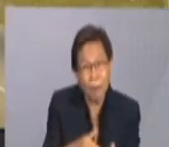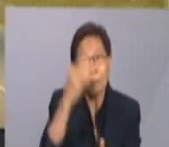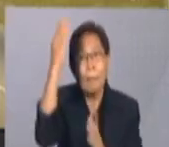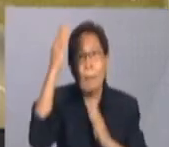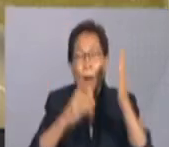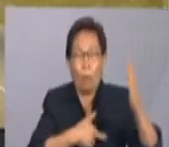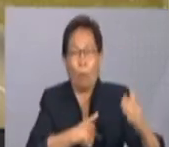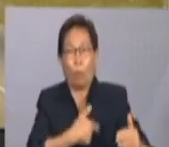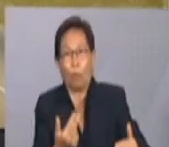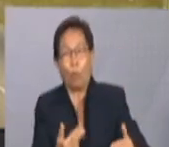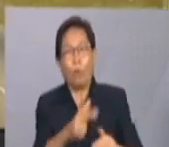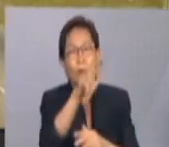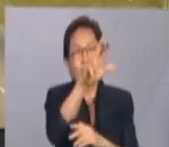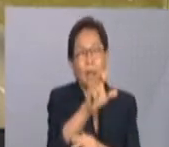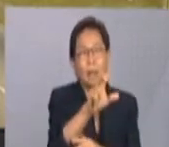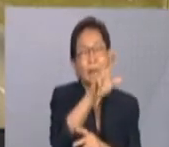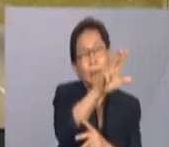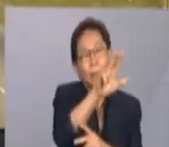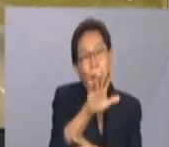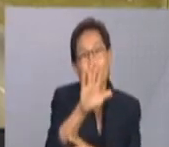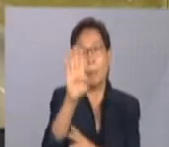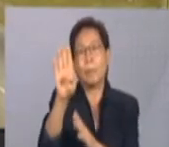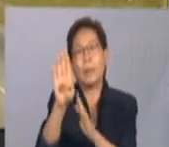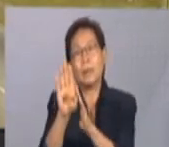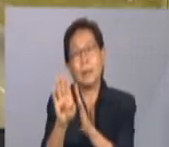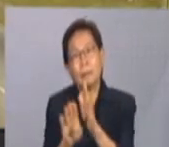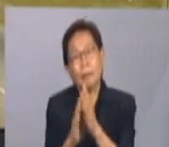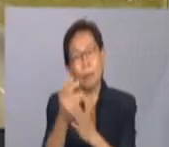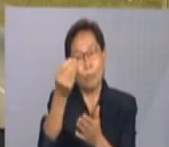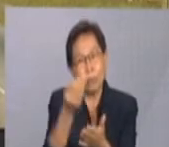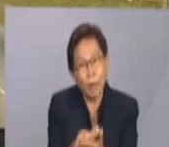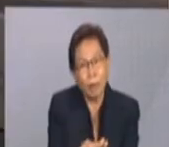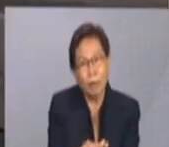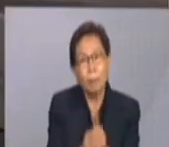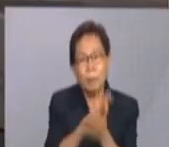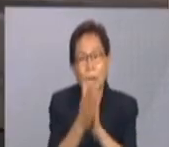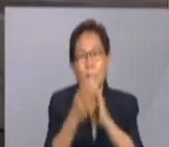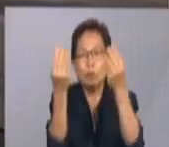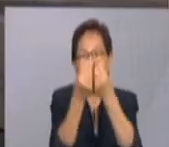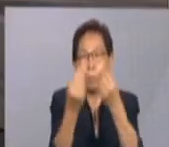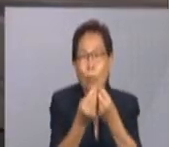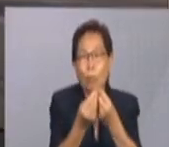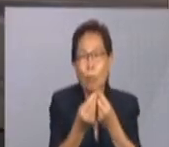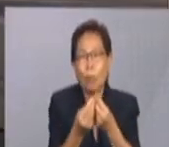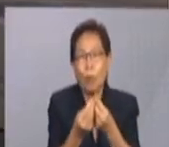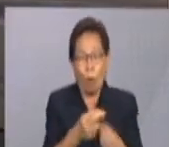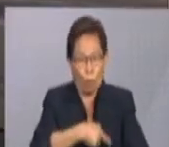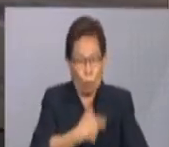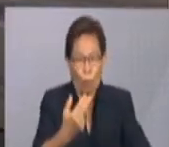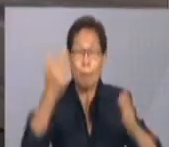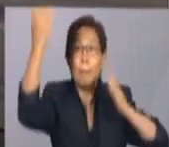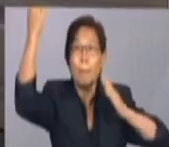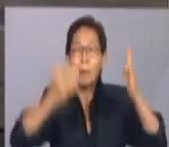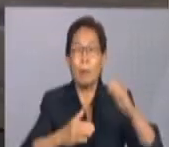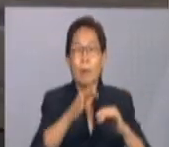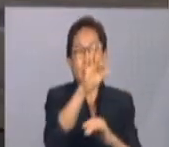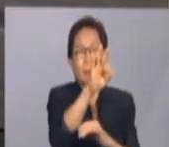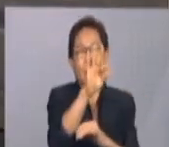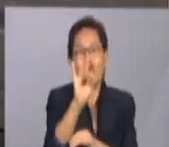akan kurdian 35 billion dingin lagi menjadikan jumlah swann kemudian kita